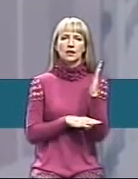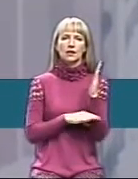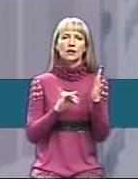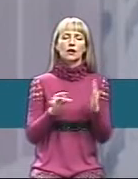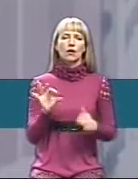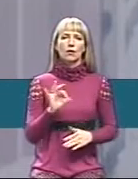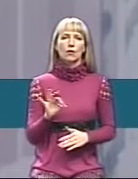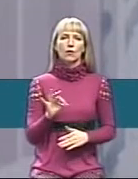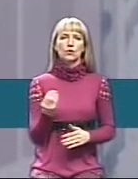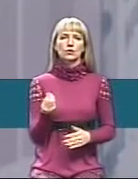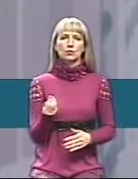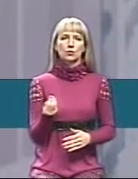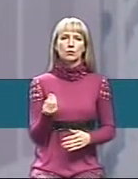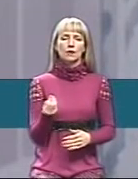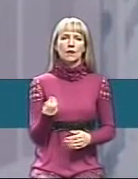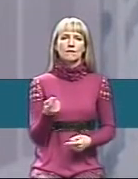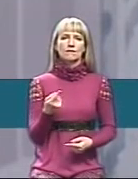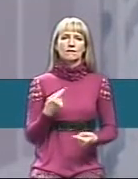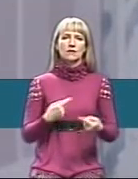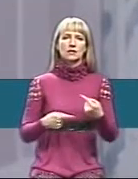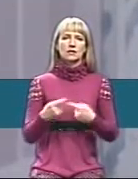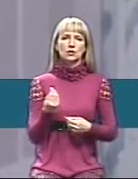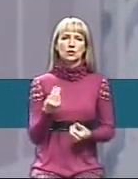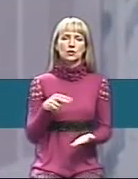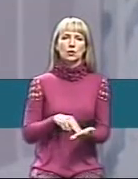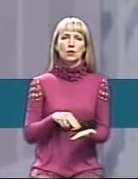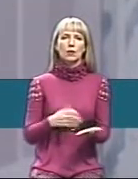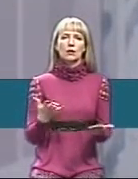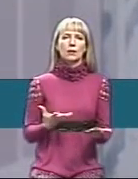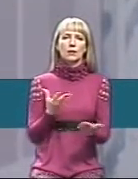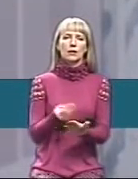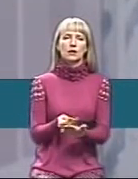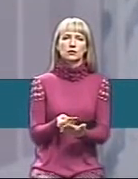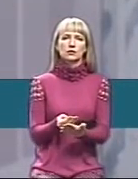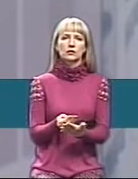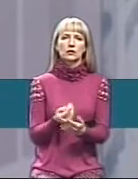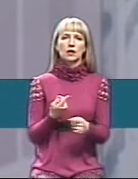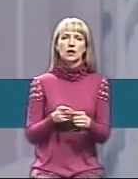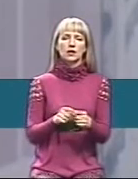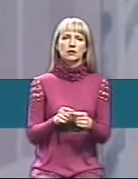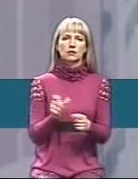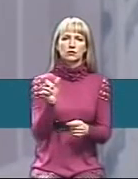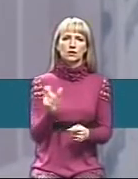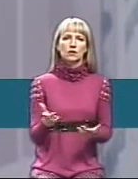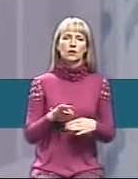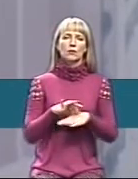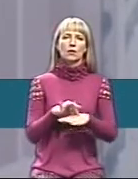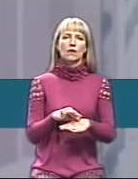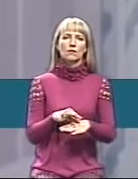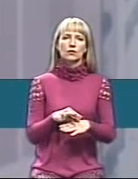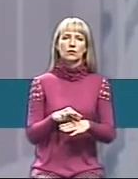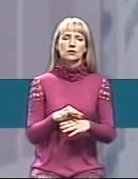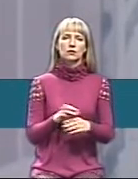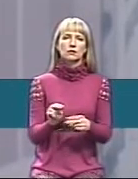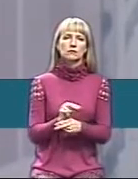о сумме восстановительной стоимости, которую платит тот субъект хозяйствования, который проводит строительство или